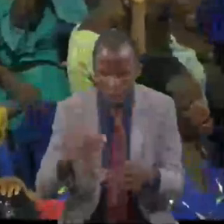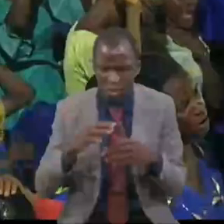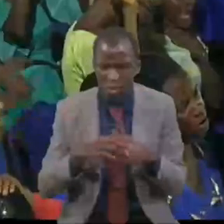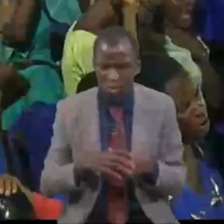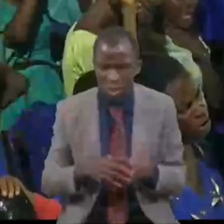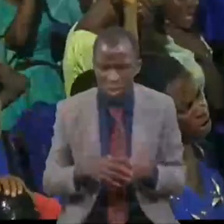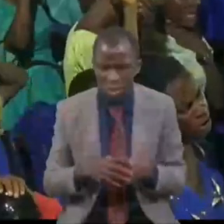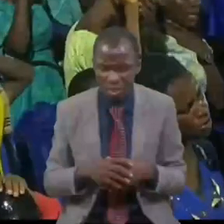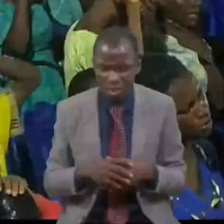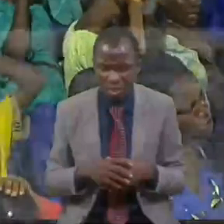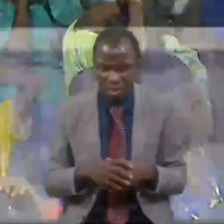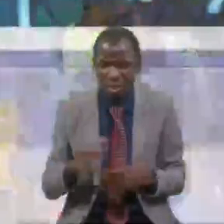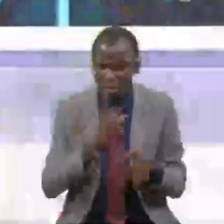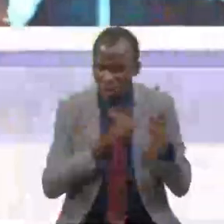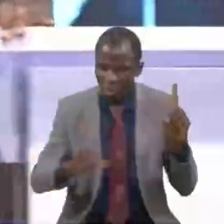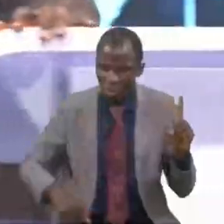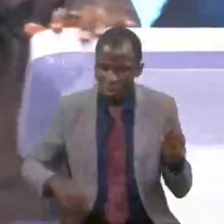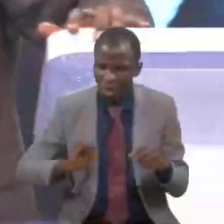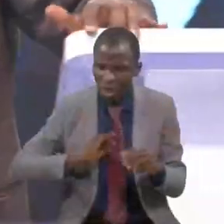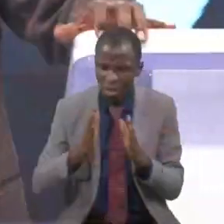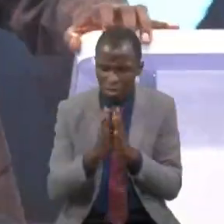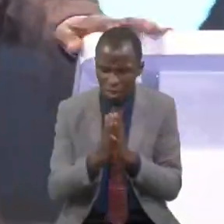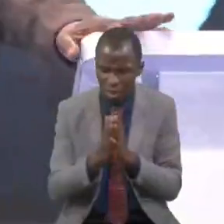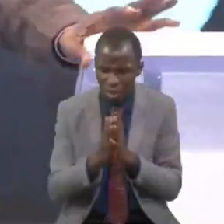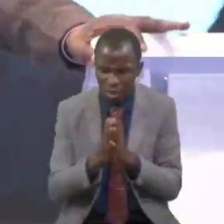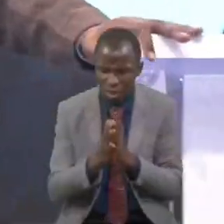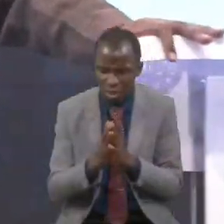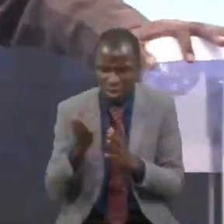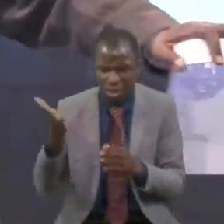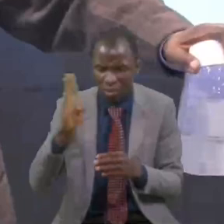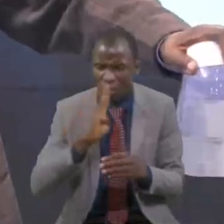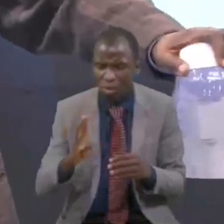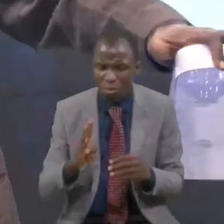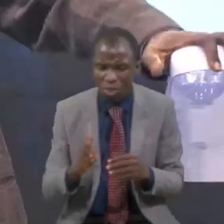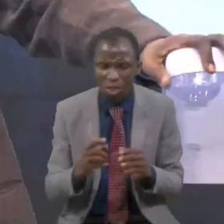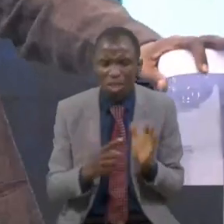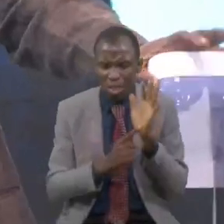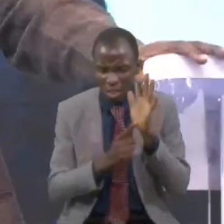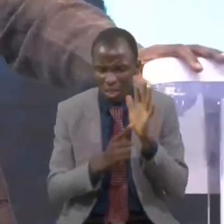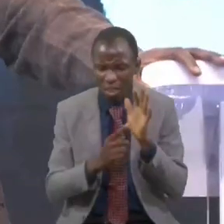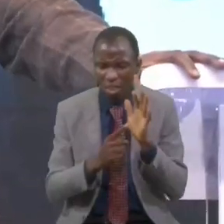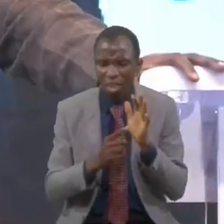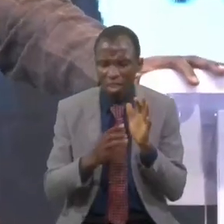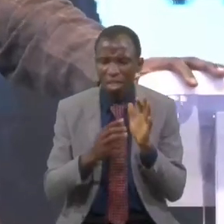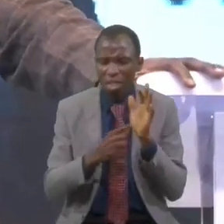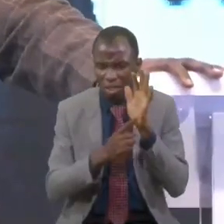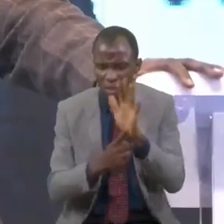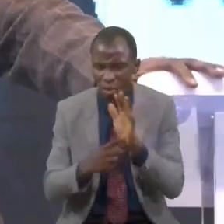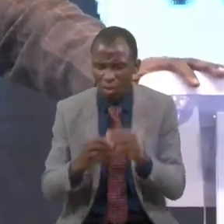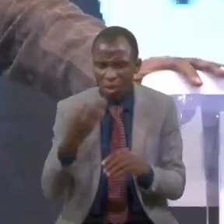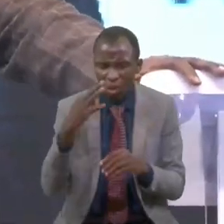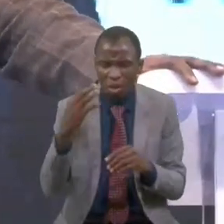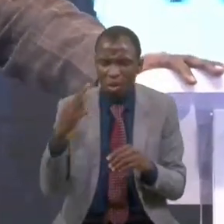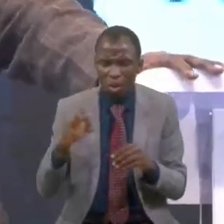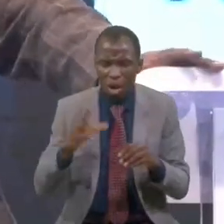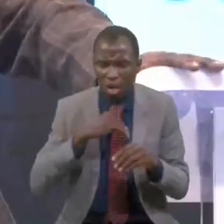Jésus-Christ Seigneur je prie il y aura la manifestation la démonstration l'accomplissement